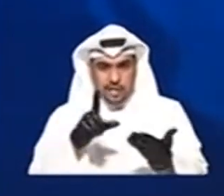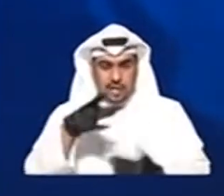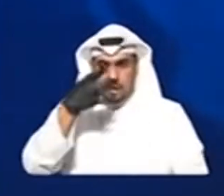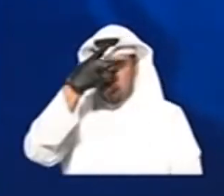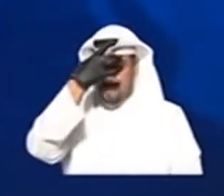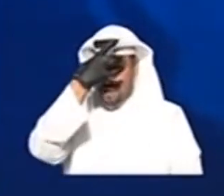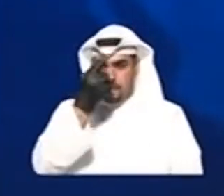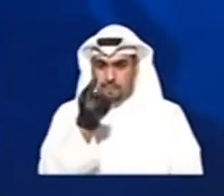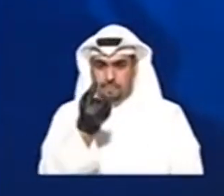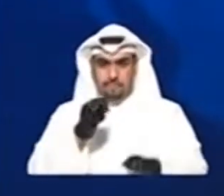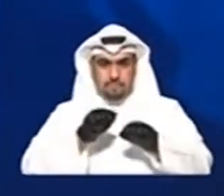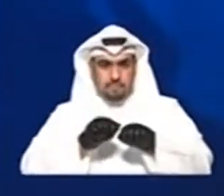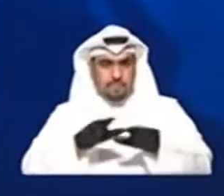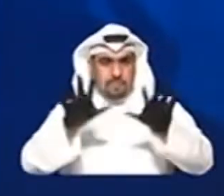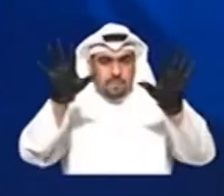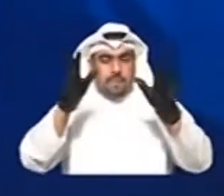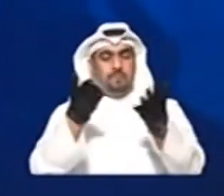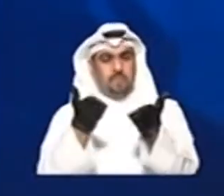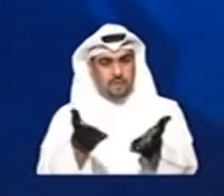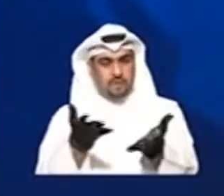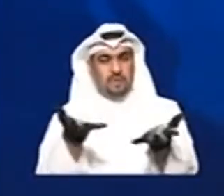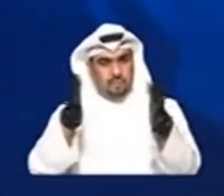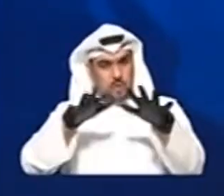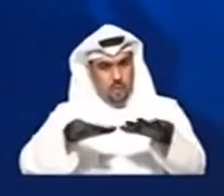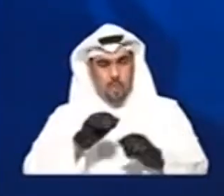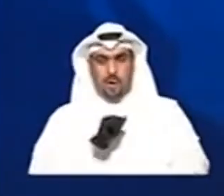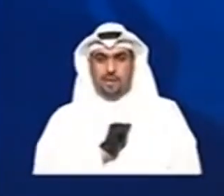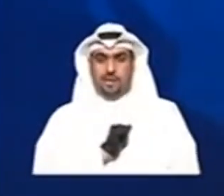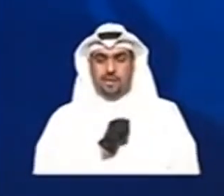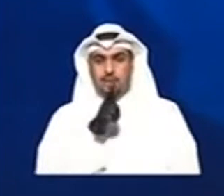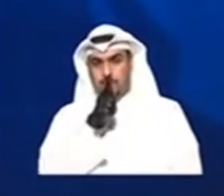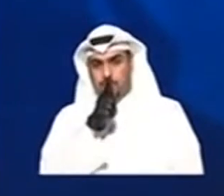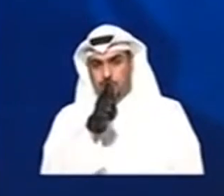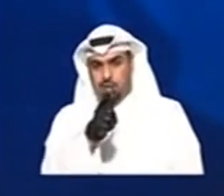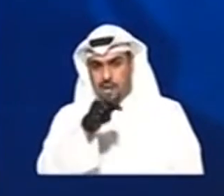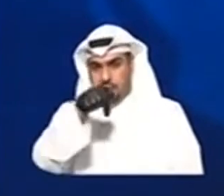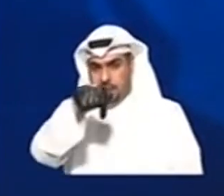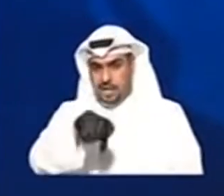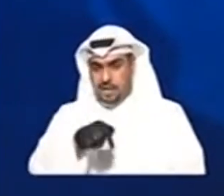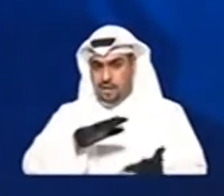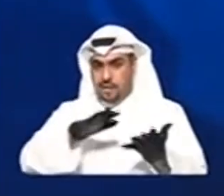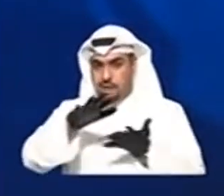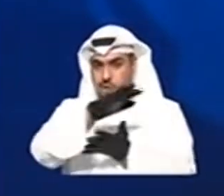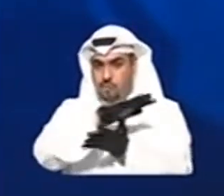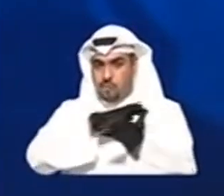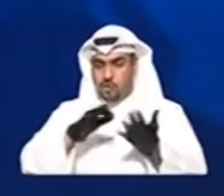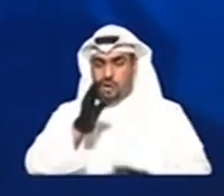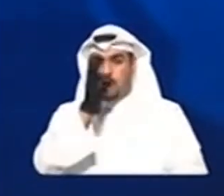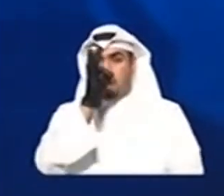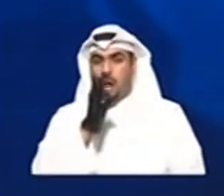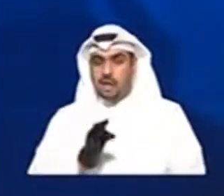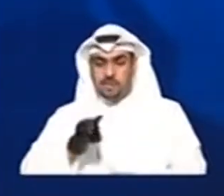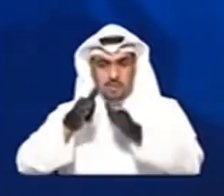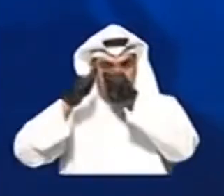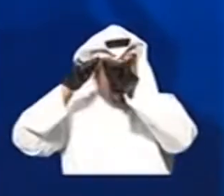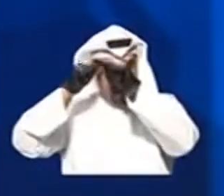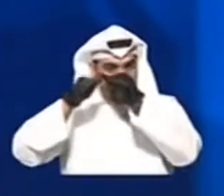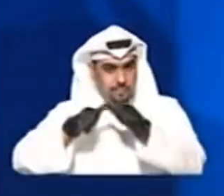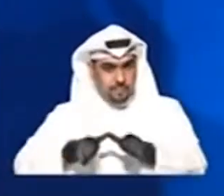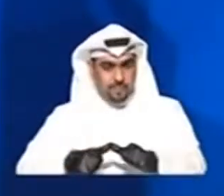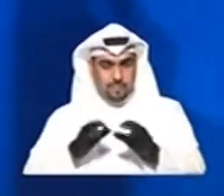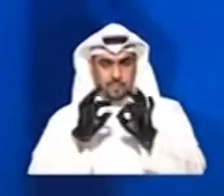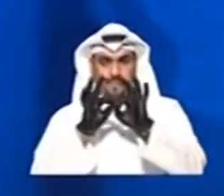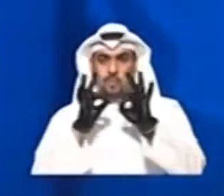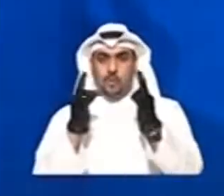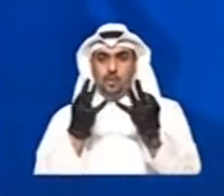الأخرى. وشدد على أن هذه القضايا والمشاكل تحتم علينا وتذكرنا بضرورة بقاء المجتمع